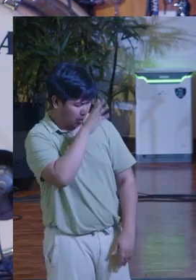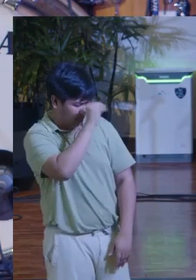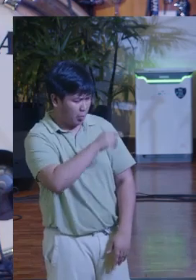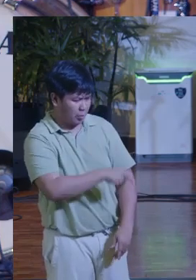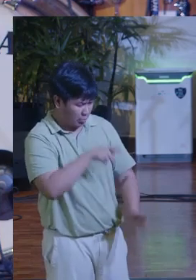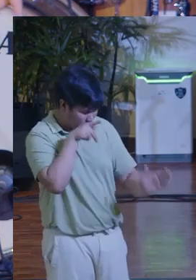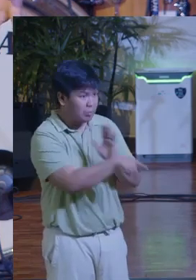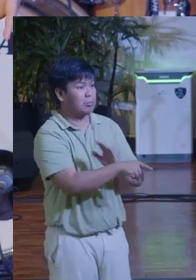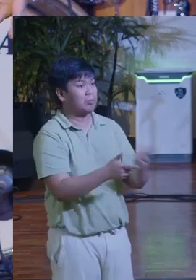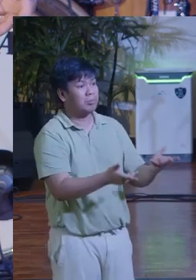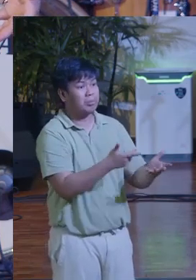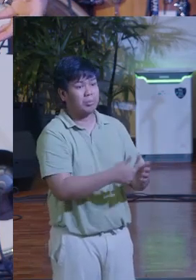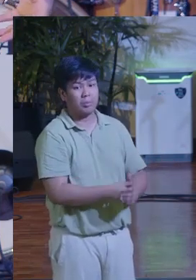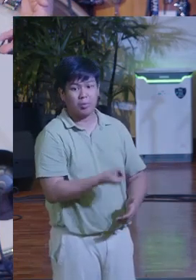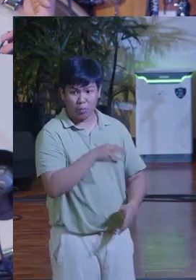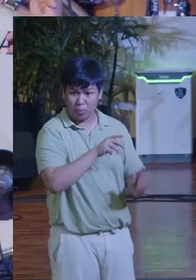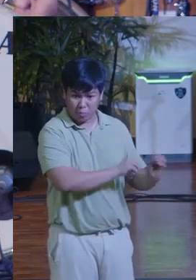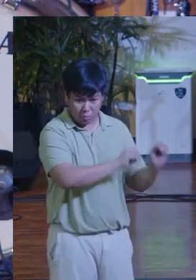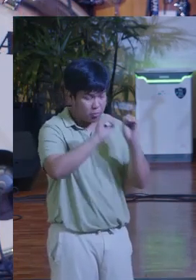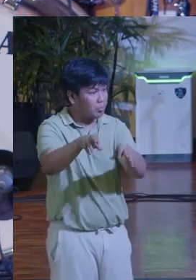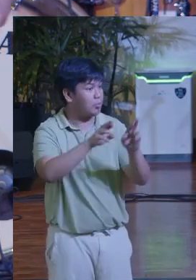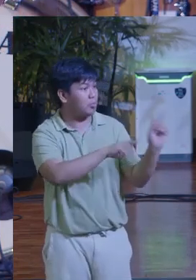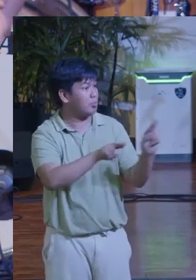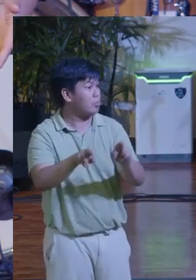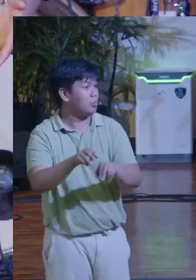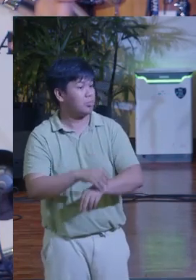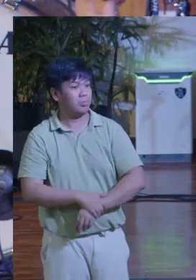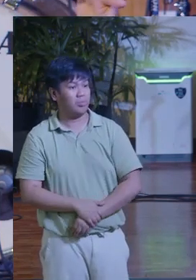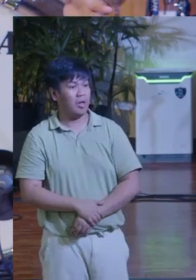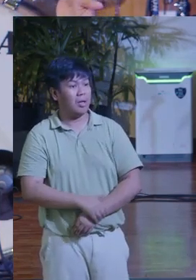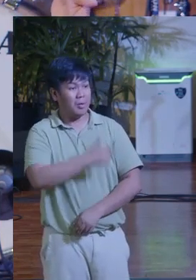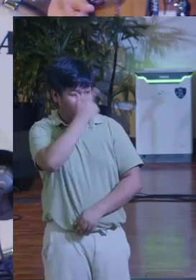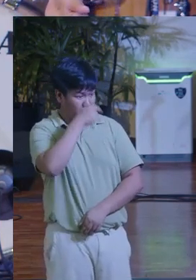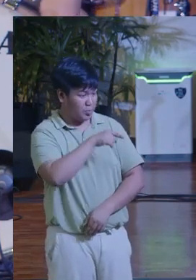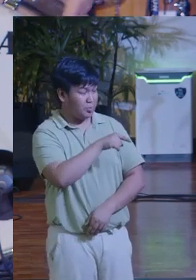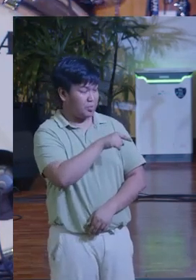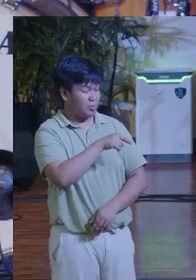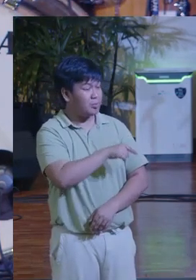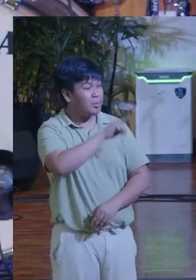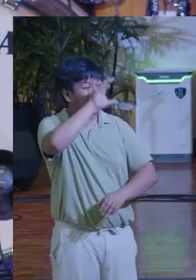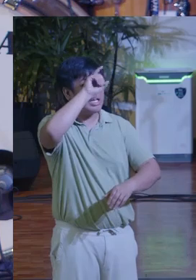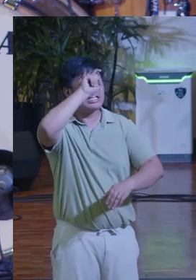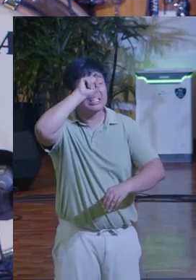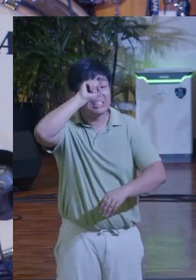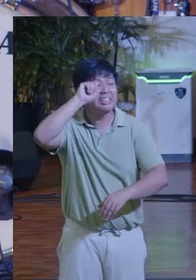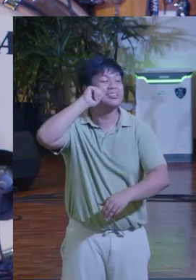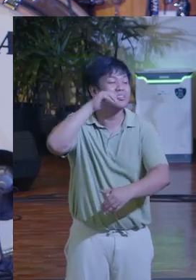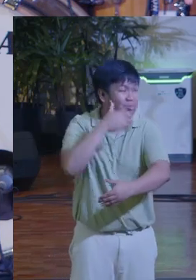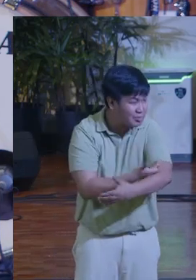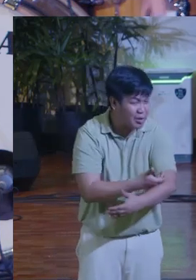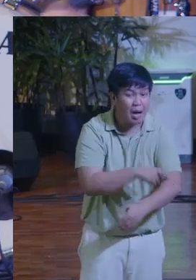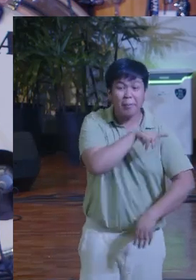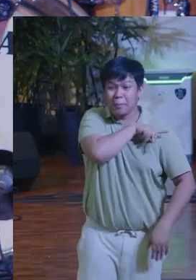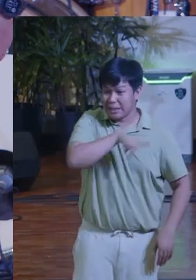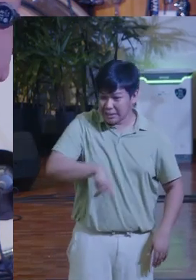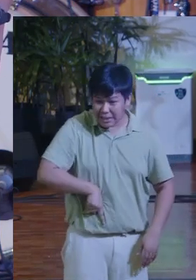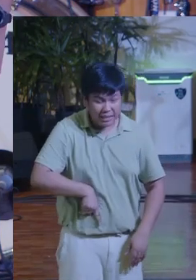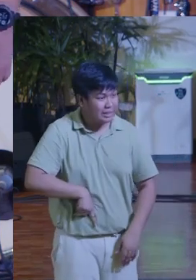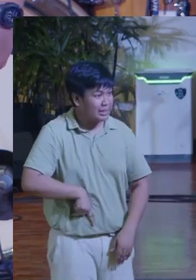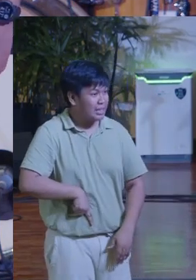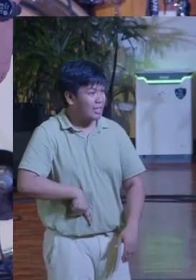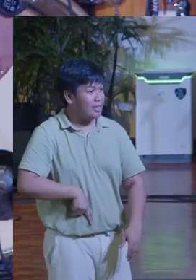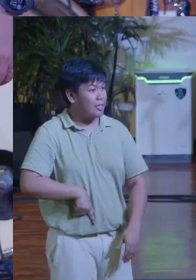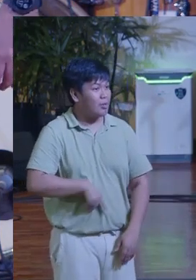kung itatapon din niya sa Nile. Malamang itatapon niya dahil Egyptian siya. Anak siya ng hari. Yung hari, yun ang